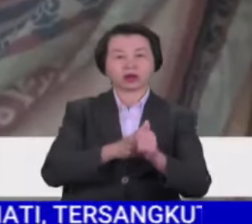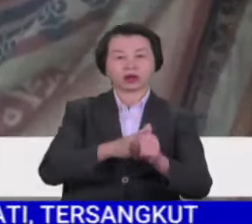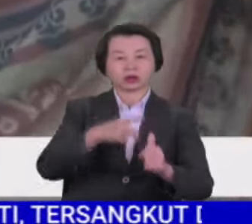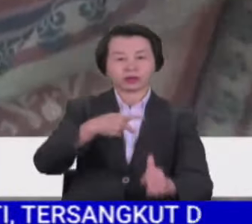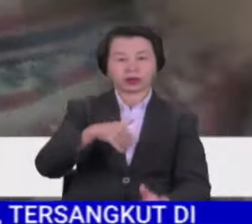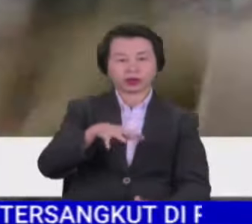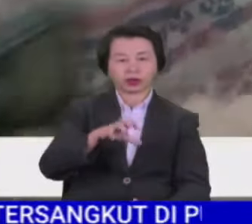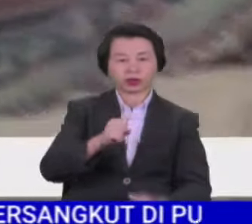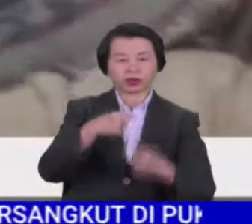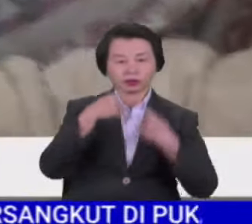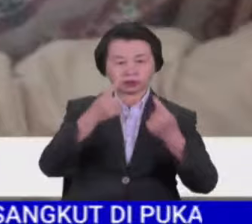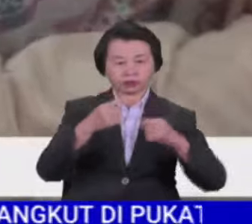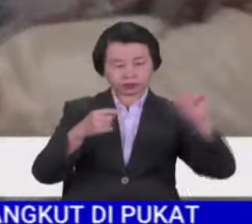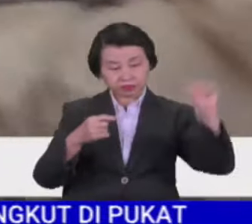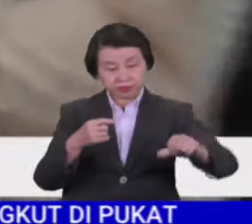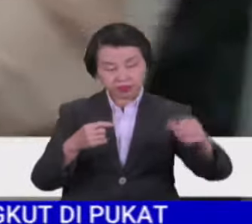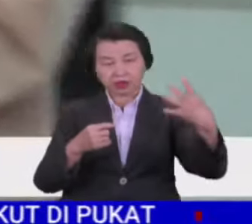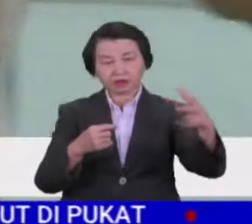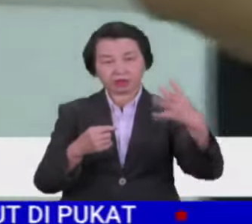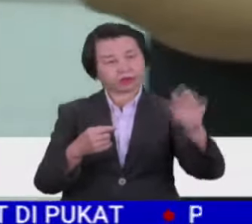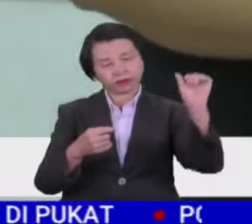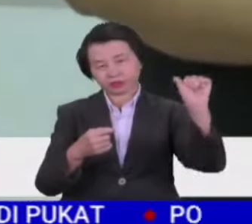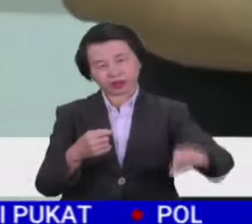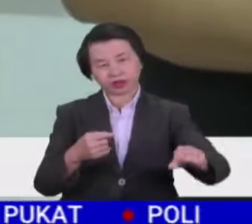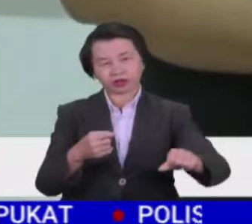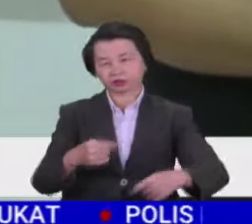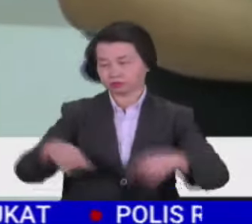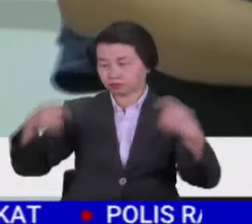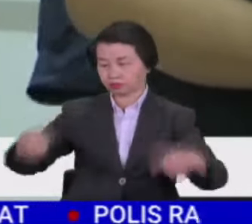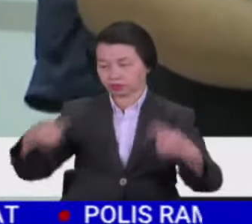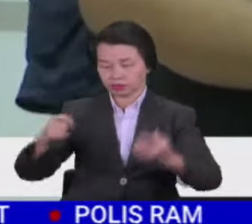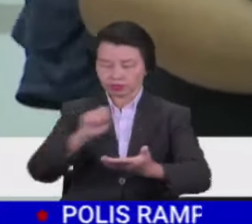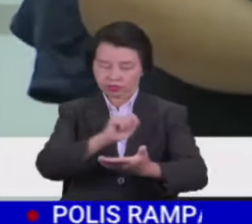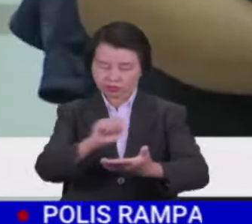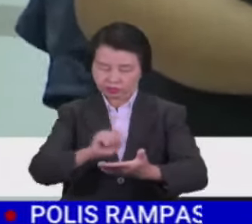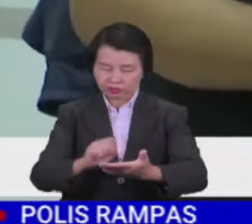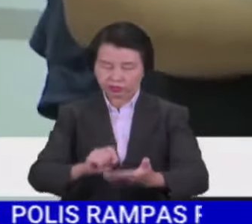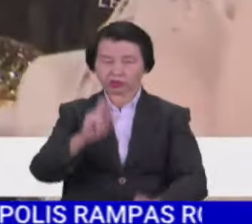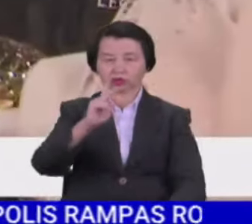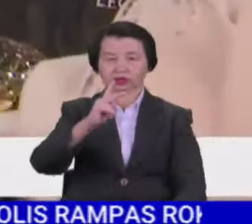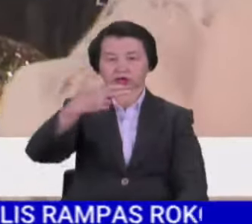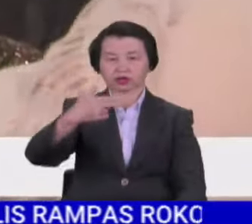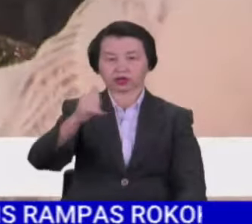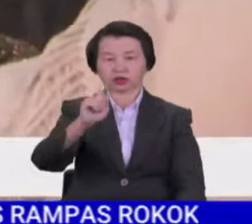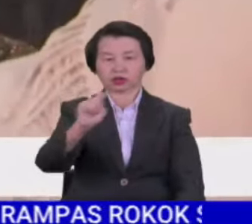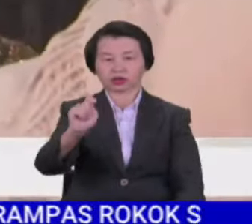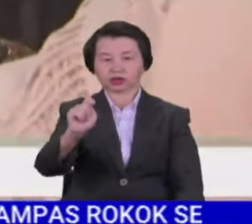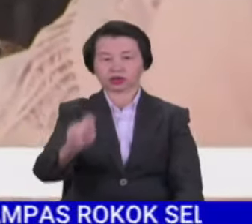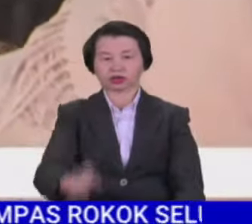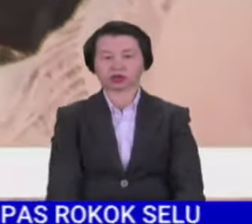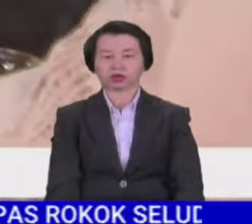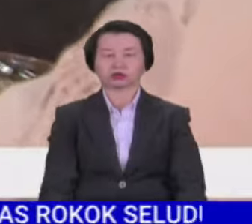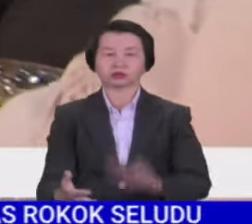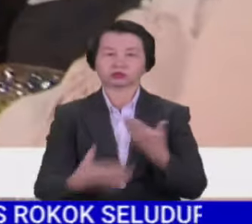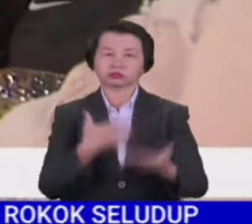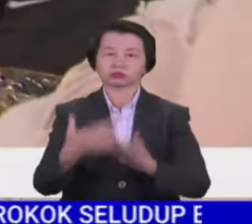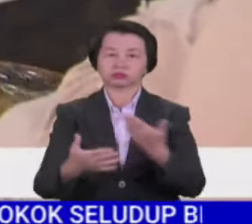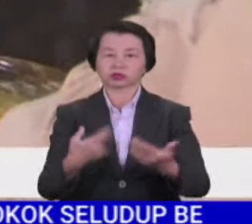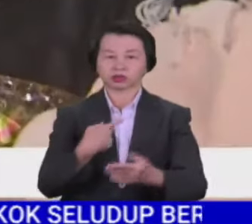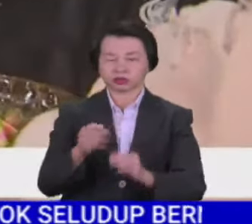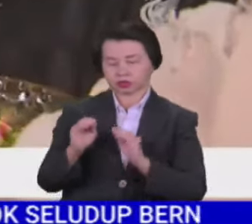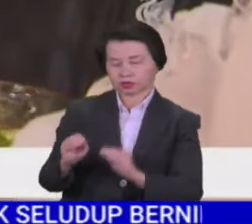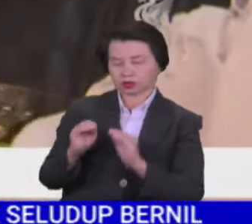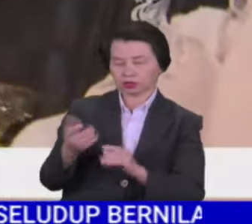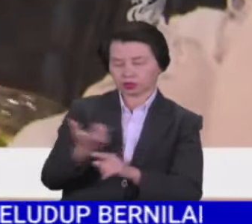PSCS berjaya menewaskan 14 peserta lain dalam pertandingan hat kali ini prosesi sudah berlangsung kami